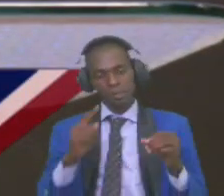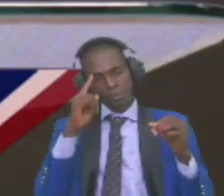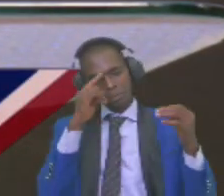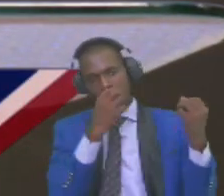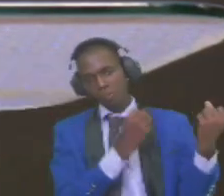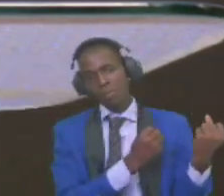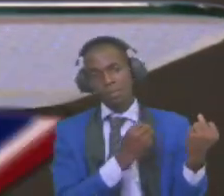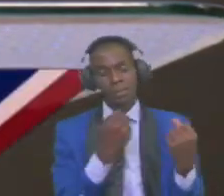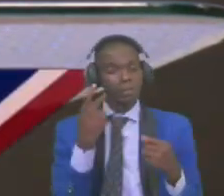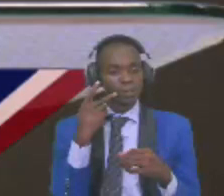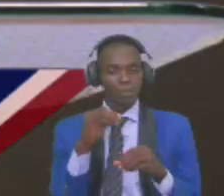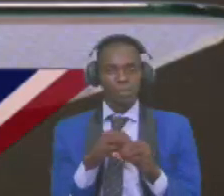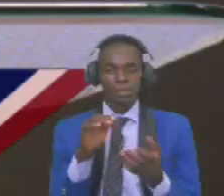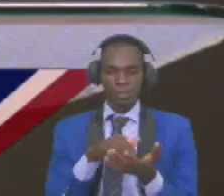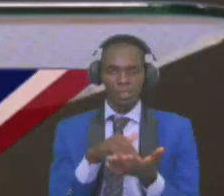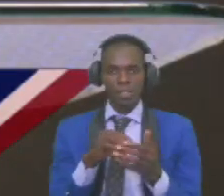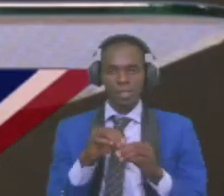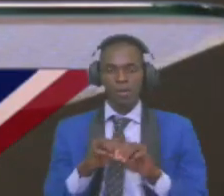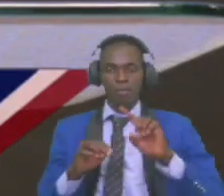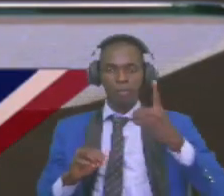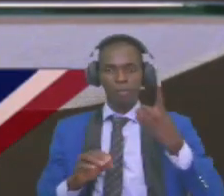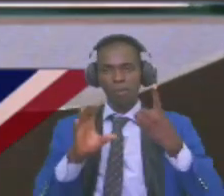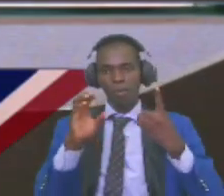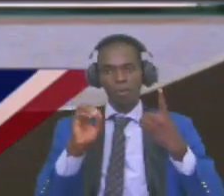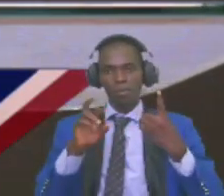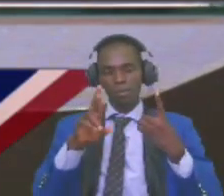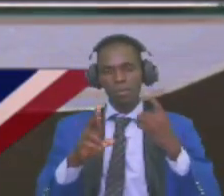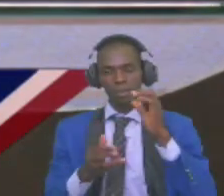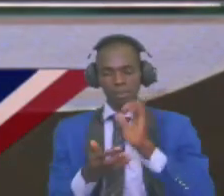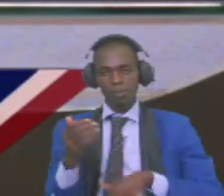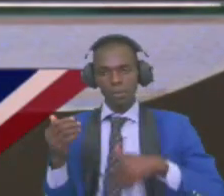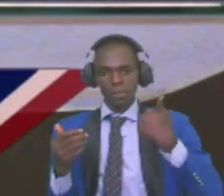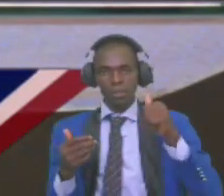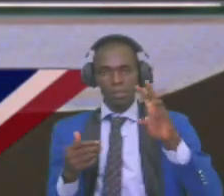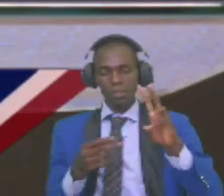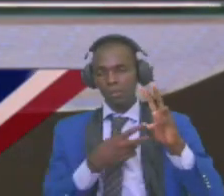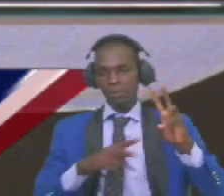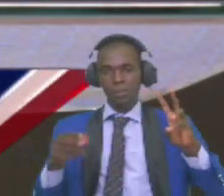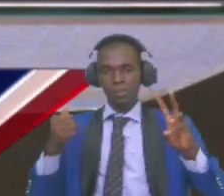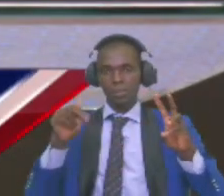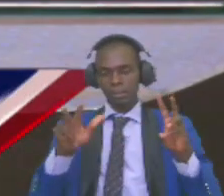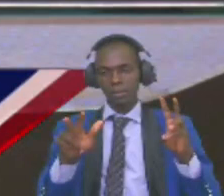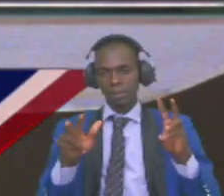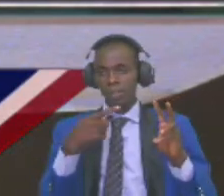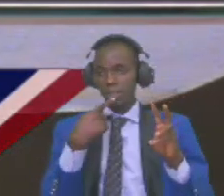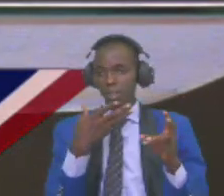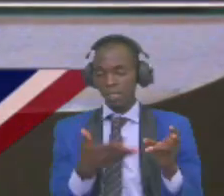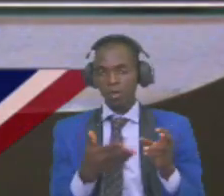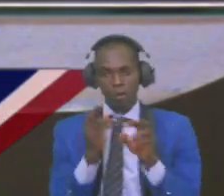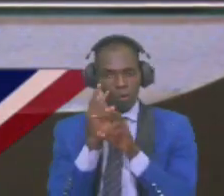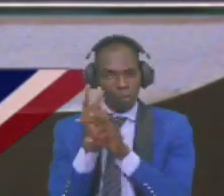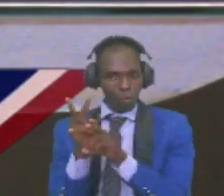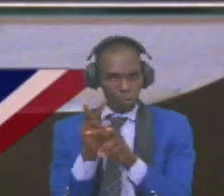foi encore en première un premier courrier 16 13 veillez veillée